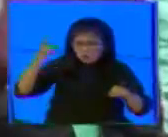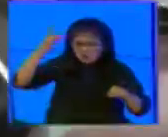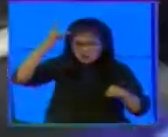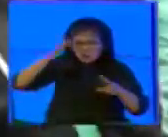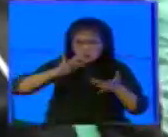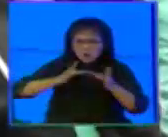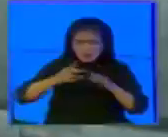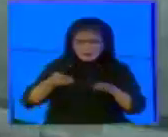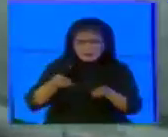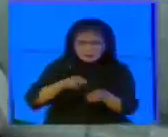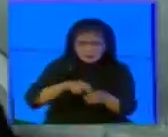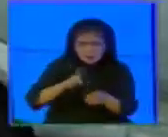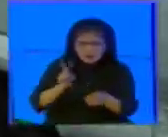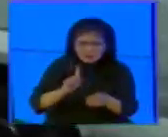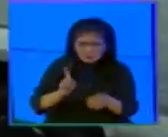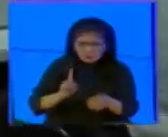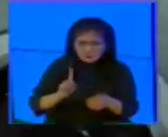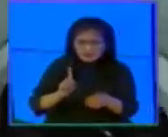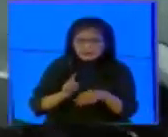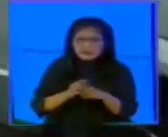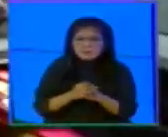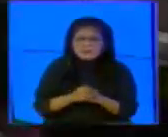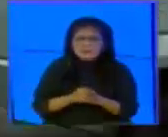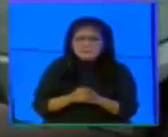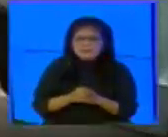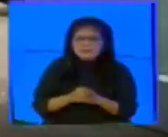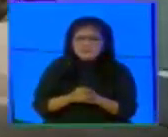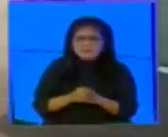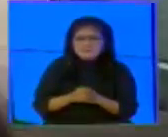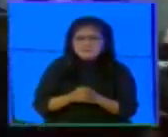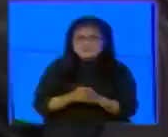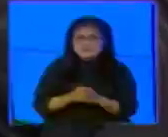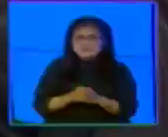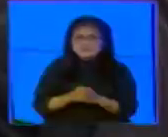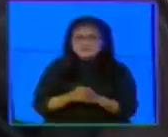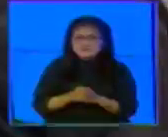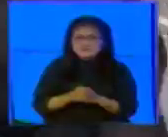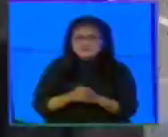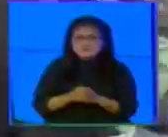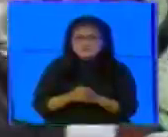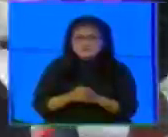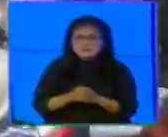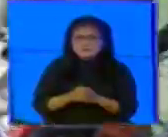mengangkut penumpang. Dari Jakarta, tim Liputan iNews melaporkan.